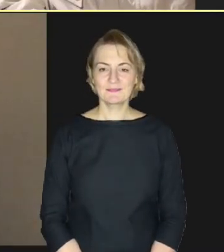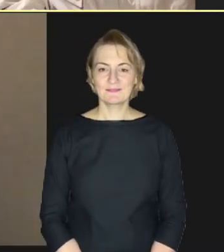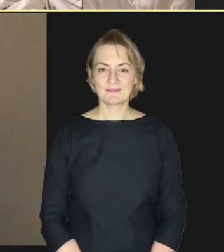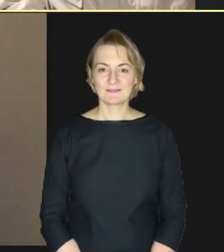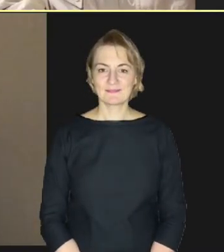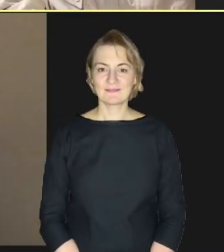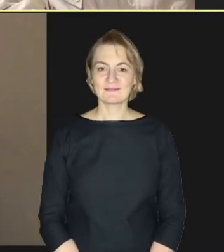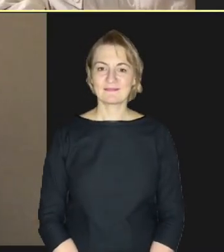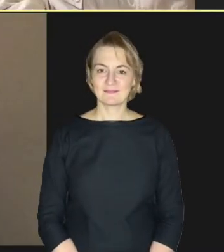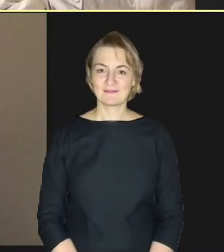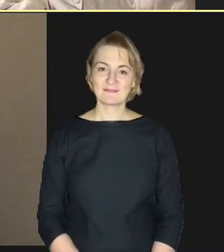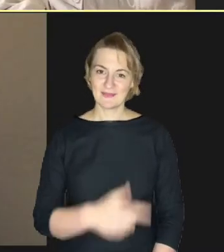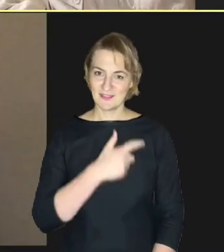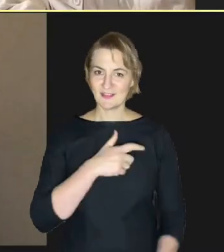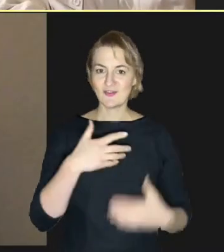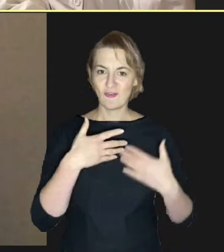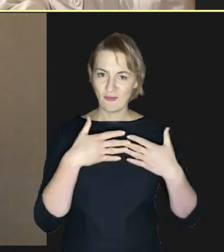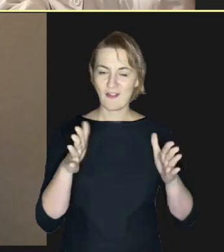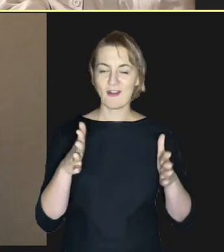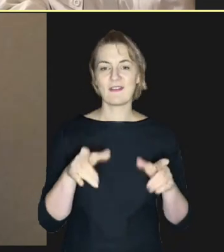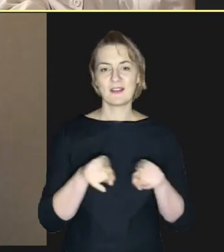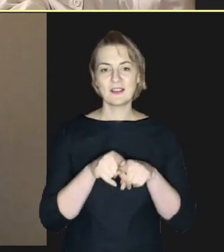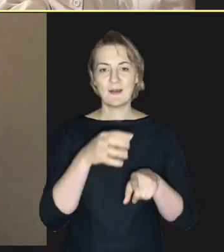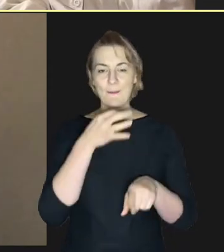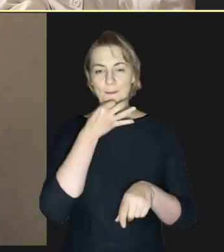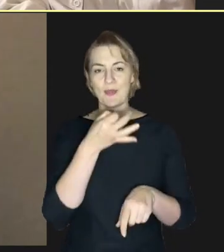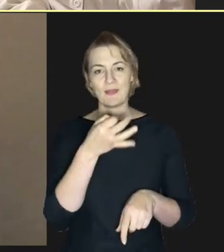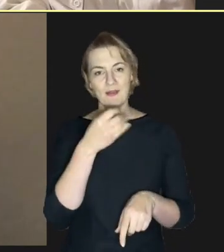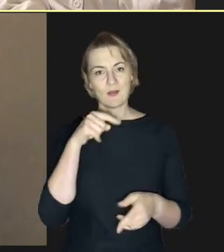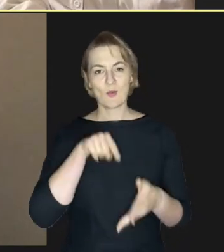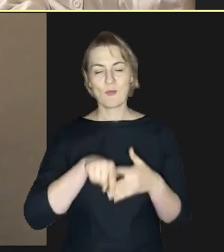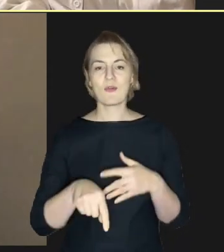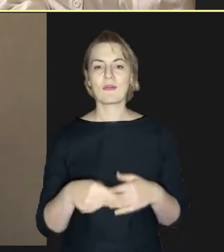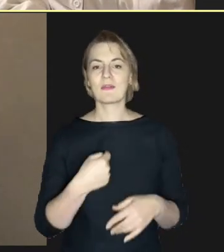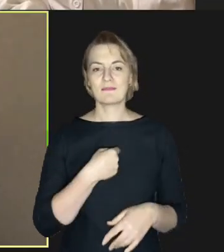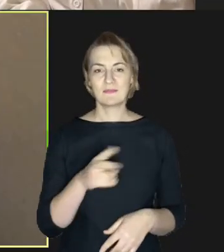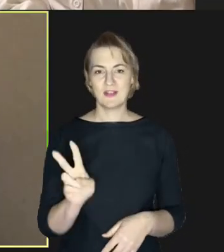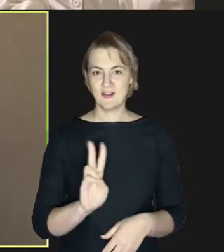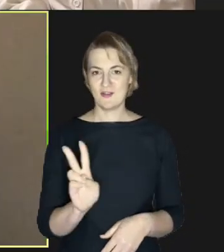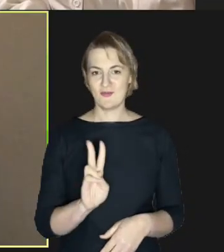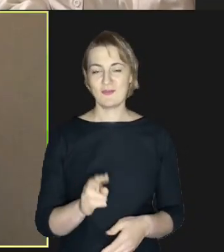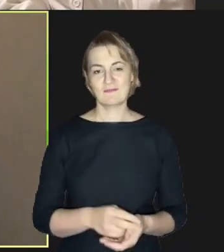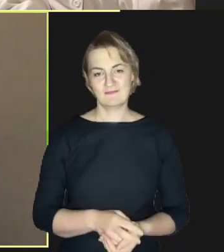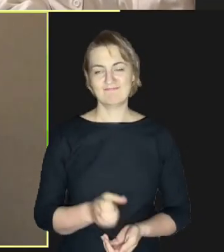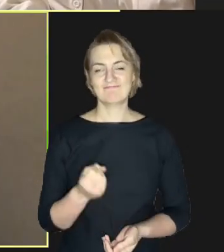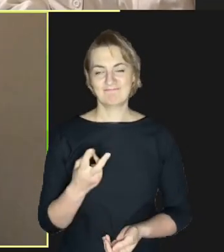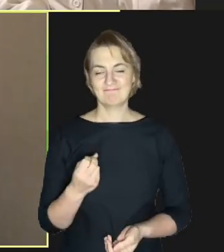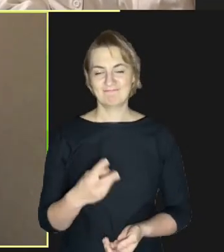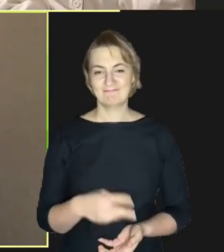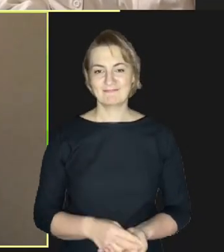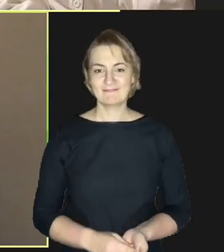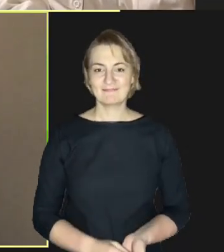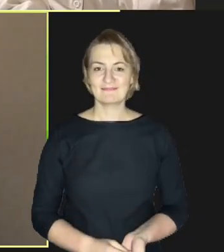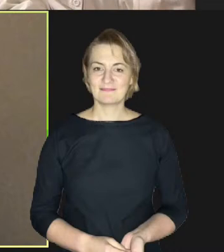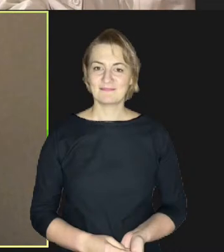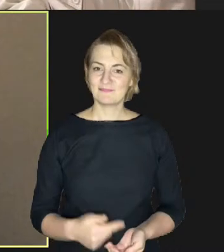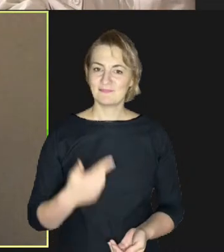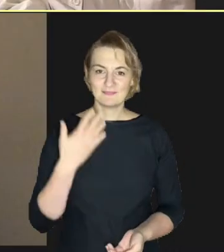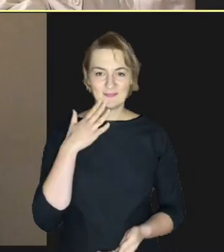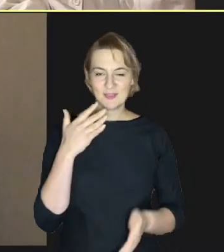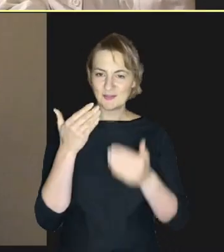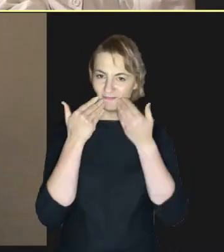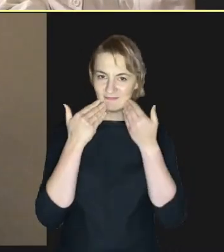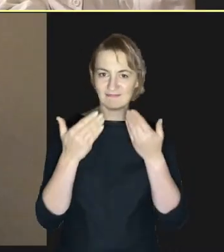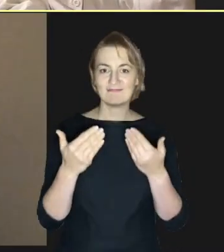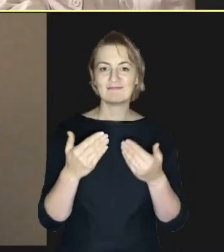Otwartego serca i głębokich pytań, kim jestem. Tak jest. Dziękujemy bardzo i